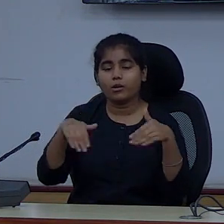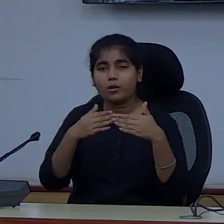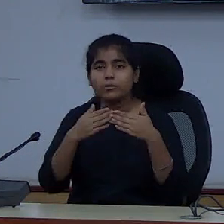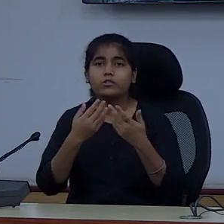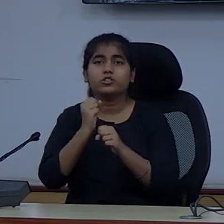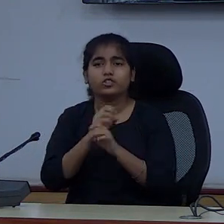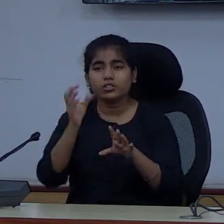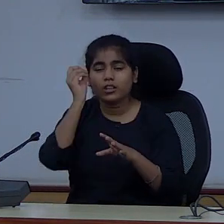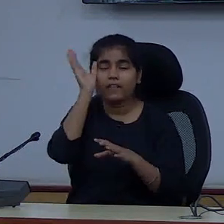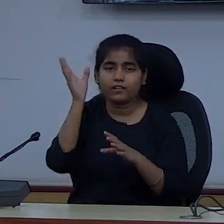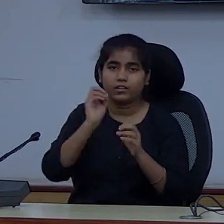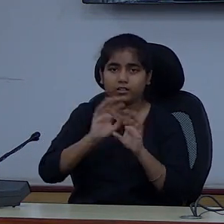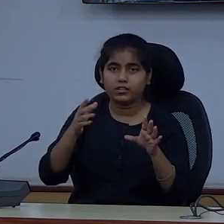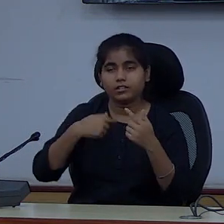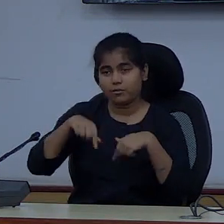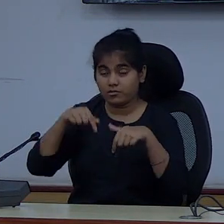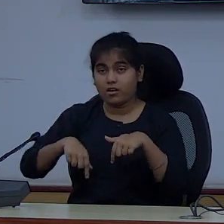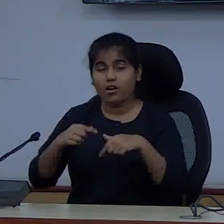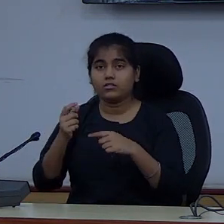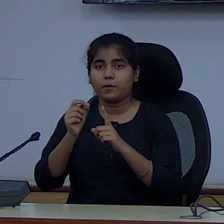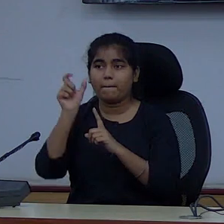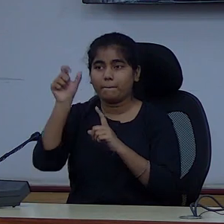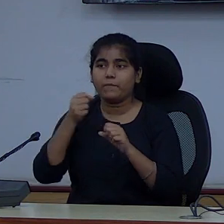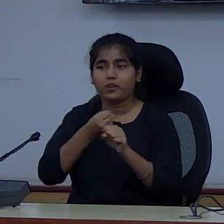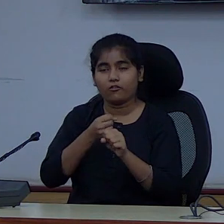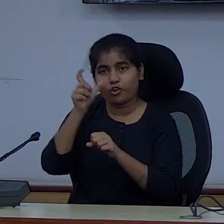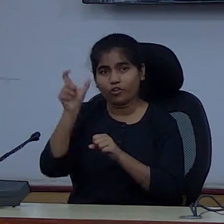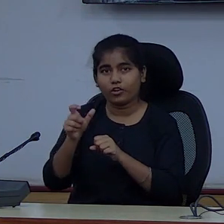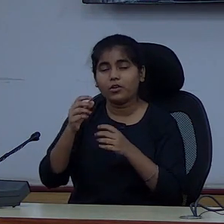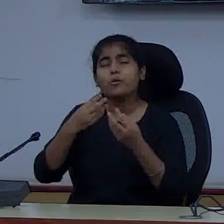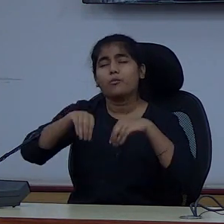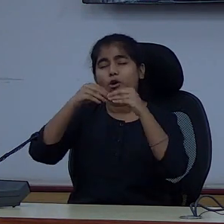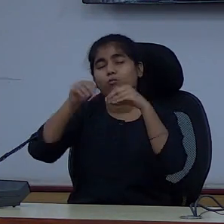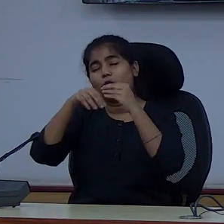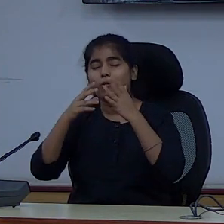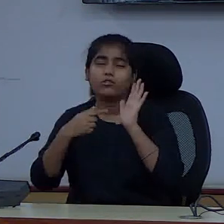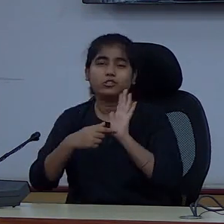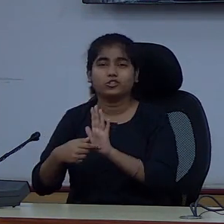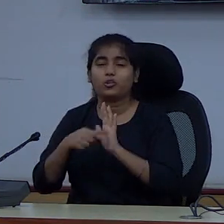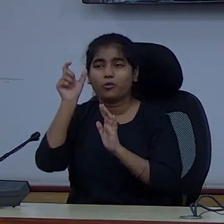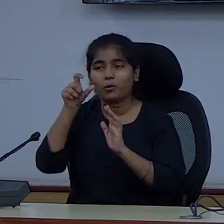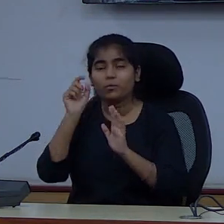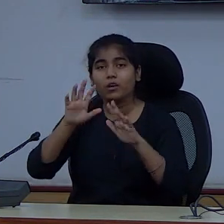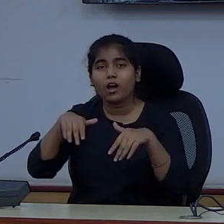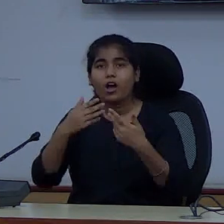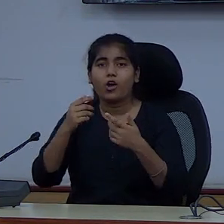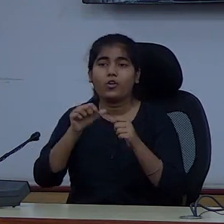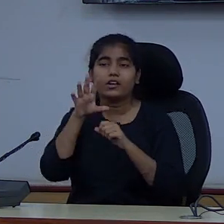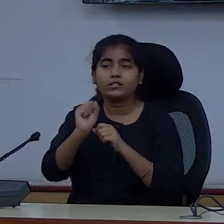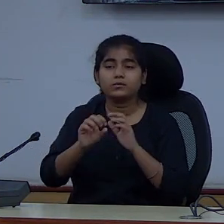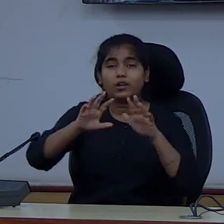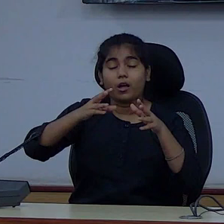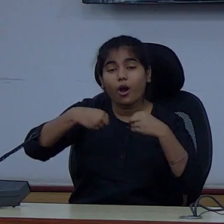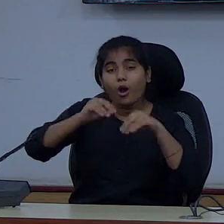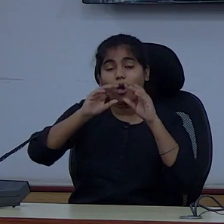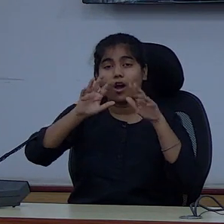जनरेट अवेयरनेस की जो हम बात करते हैं, अभी हम प्रिया वॉरियर को लेकर आए थे और भी ऐसे कई हम हीरोज लेकर आएंगे जिनसे हम जान पाएंगे कि सुगमता आखिर